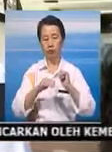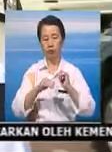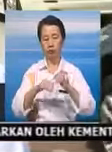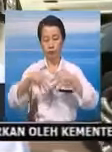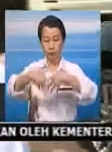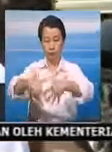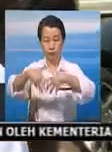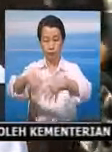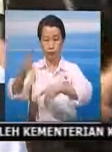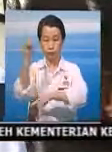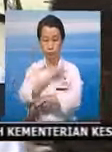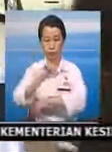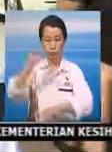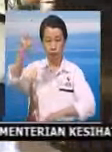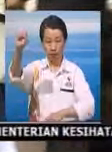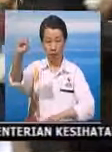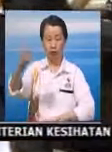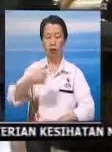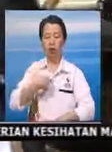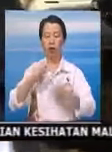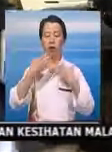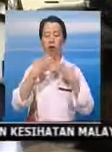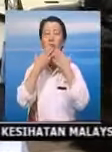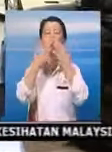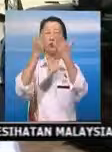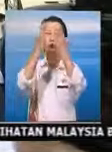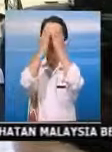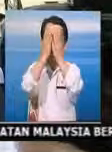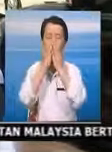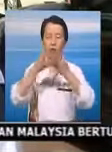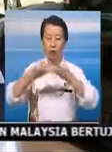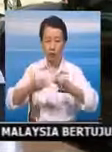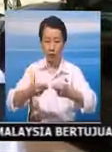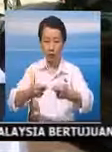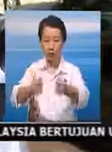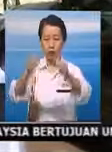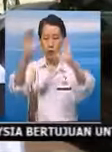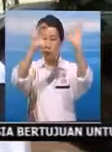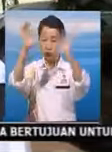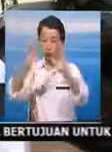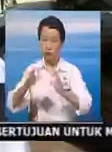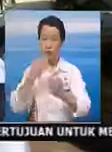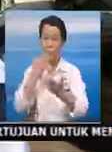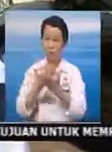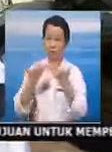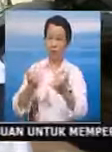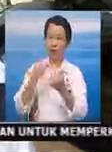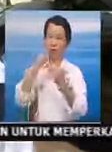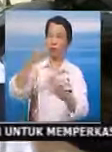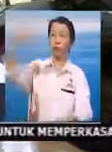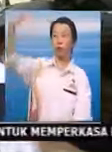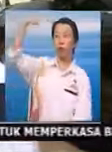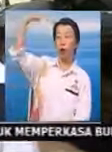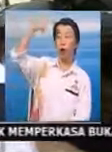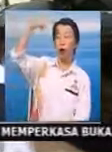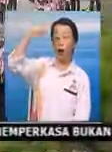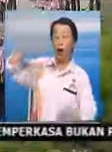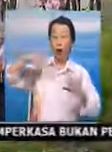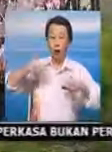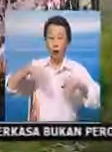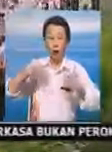Hari Kebangsaan dan saya bersyukur semuanya berjalan dengan lancar. Cuaca pun sangat baik pada hari ini, tengok matahari dah memancar pada